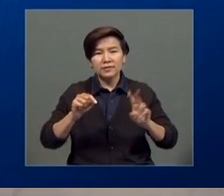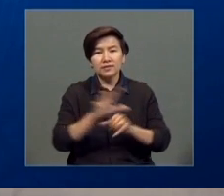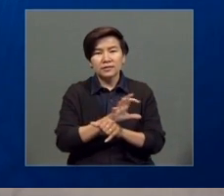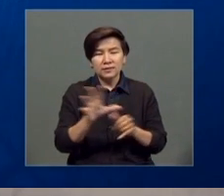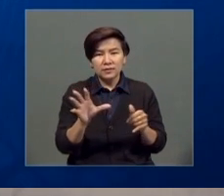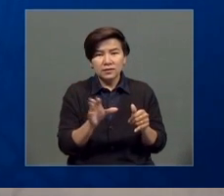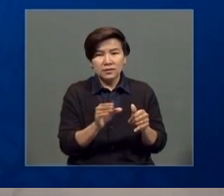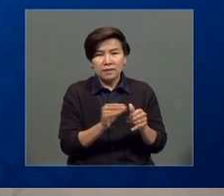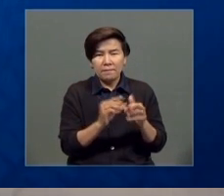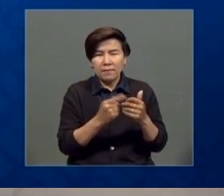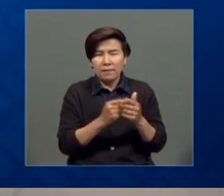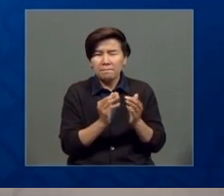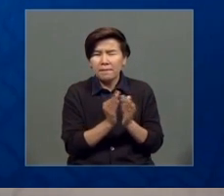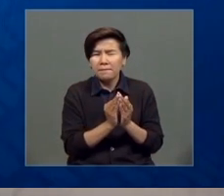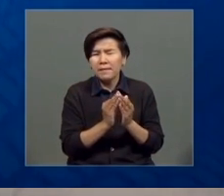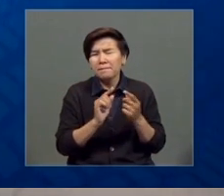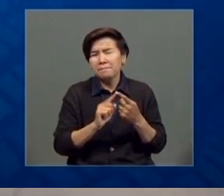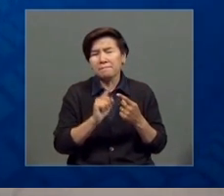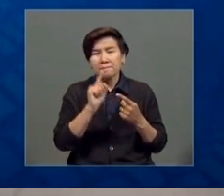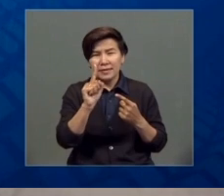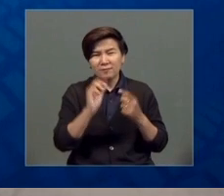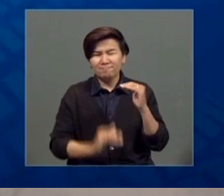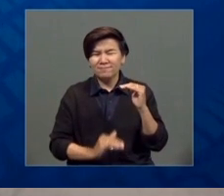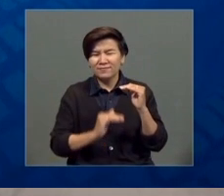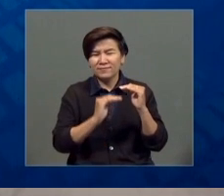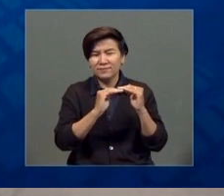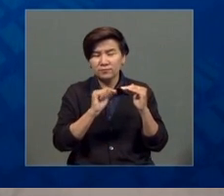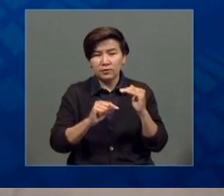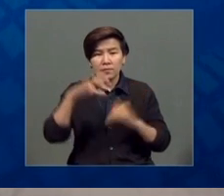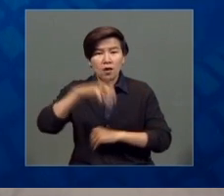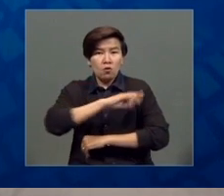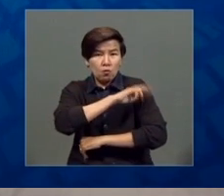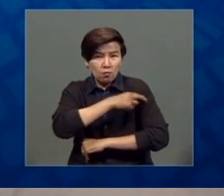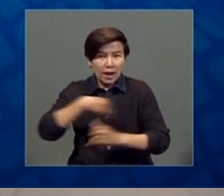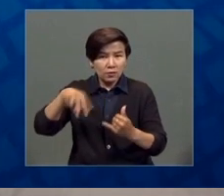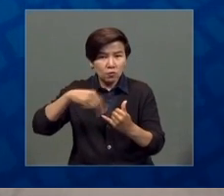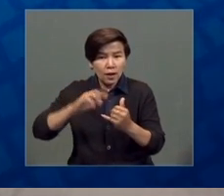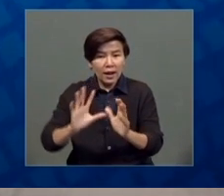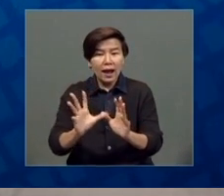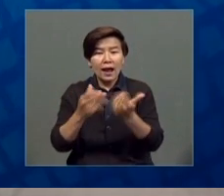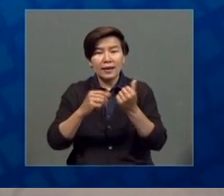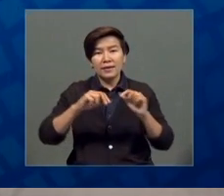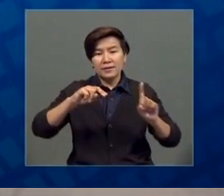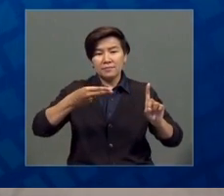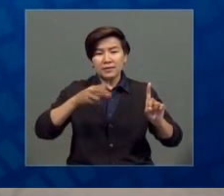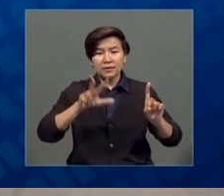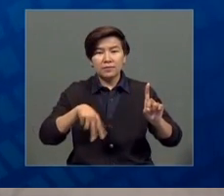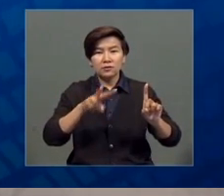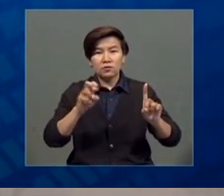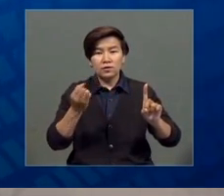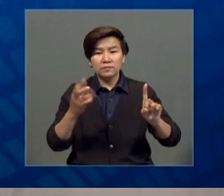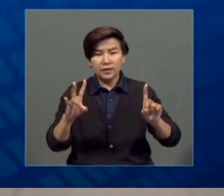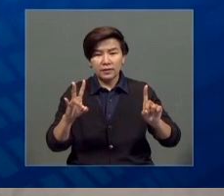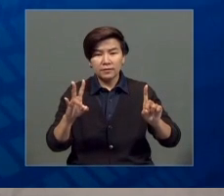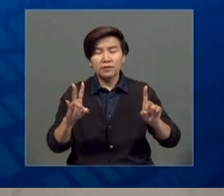จำตัวทั้งเบาหวานไตวายระยะสุดท้ายประวัติคือเสี่ยงเป็นผู้เสี่ยงในพื้นที่จังหวัดสมุทรสาคร